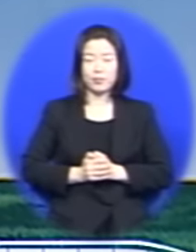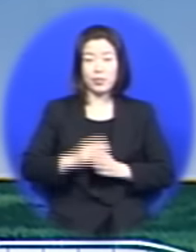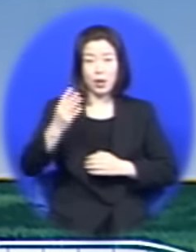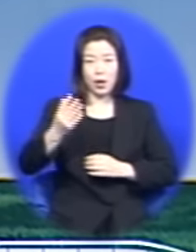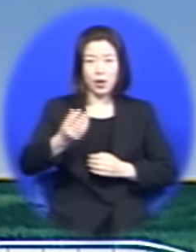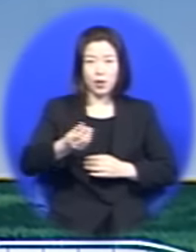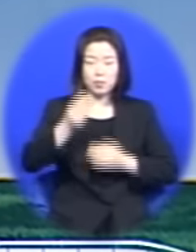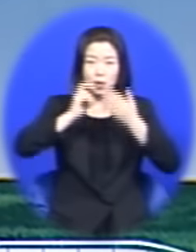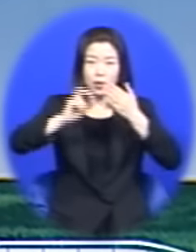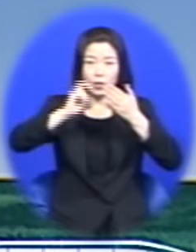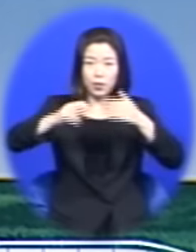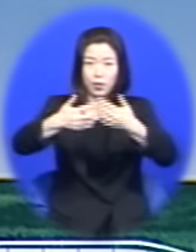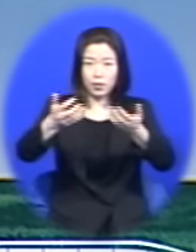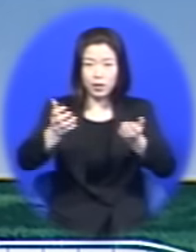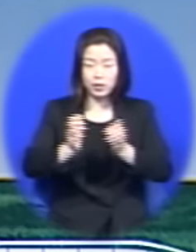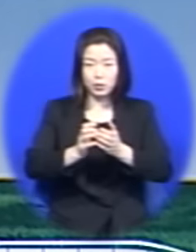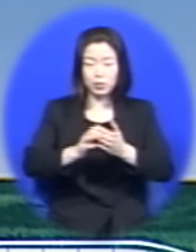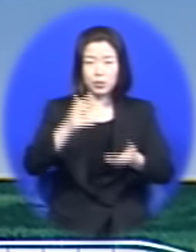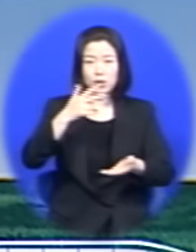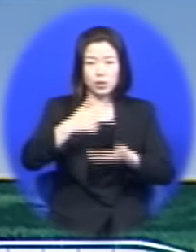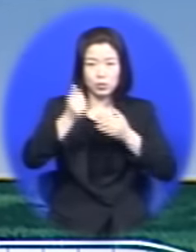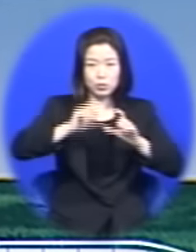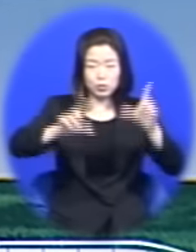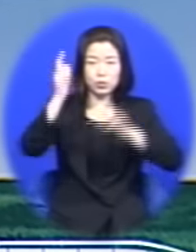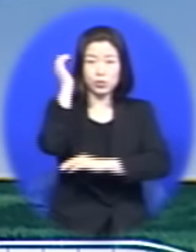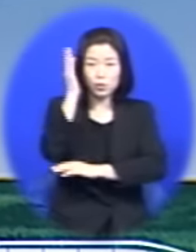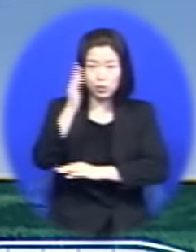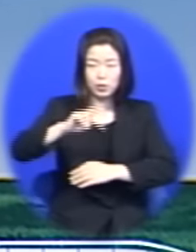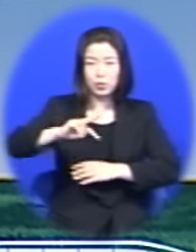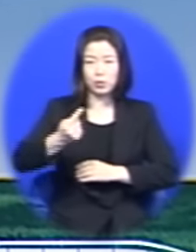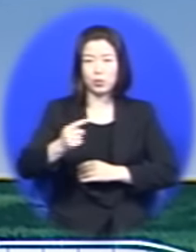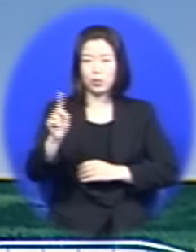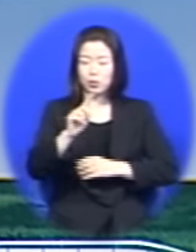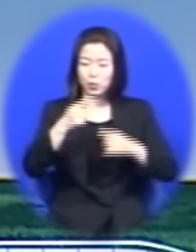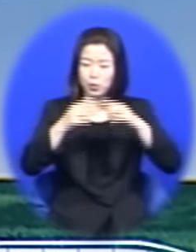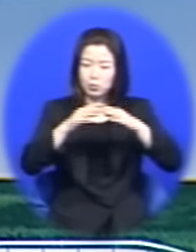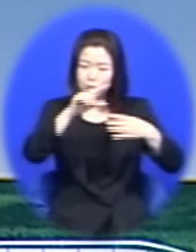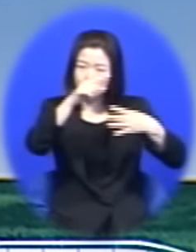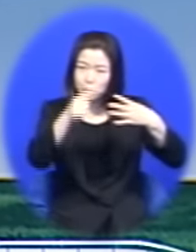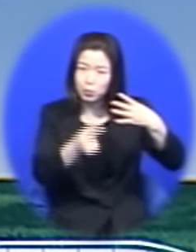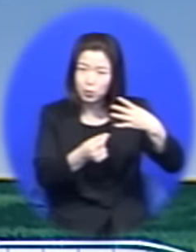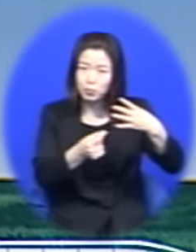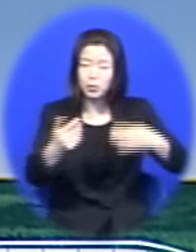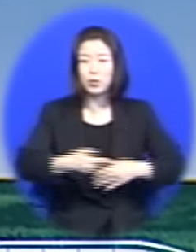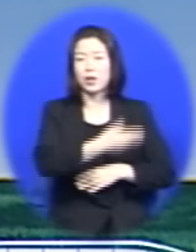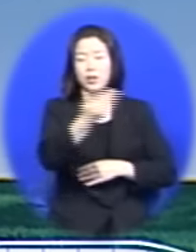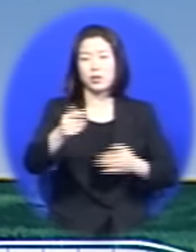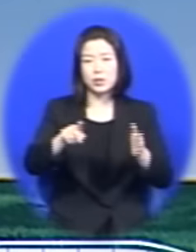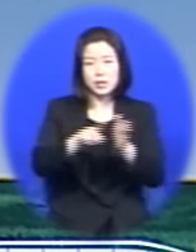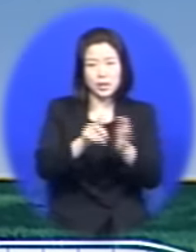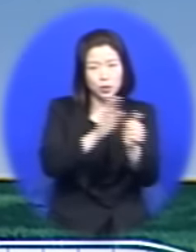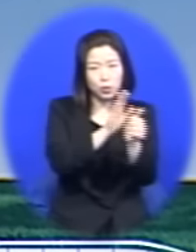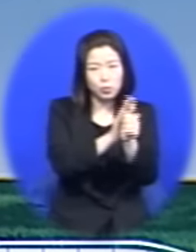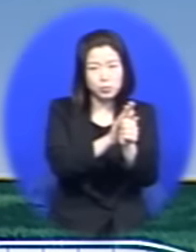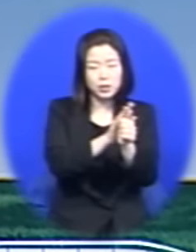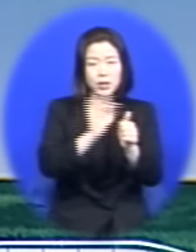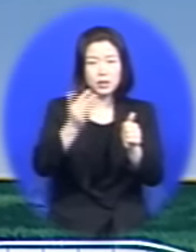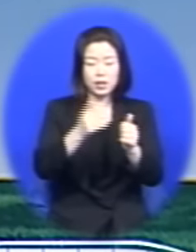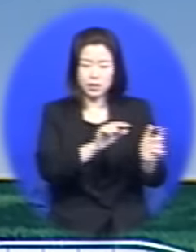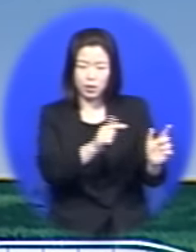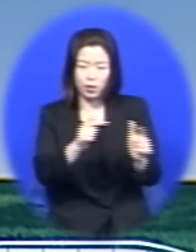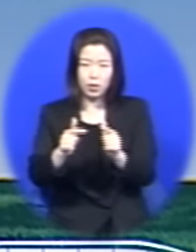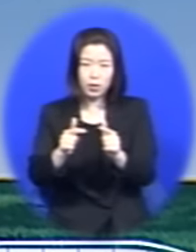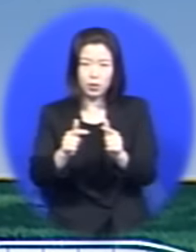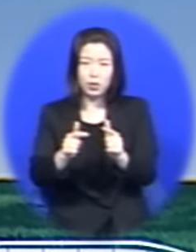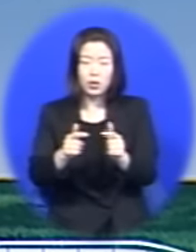성가대도 또 주일 설교도 교회 무슨 프로그램도 여러분들의 신앙에 도움이 되는 여러 가지 좋은 프로그램을